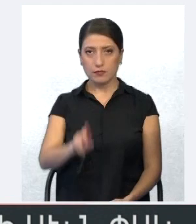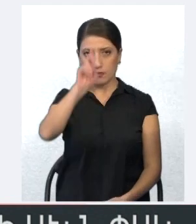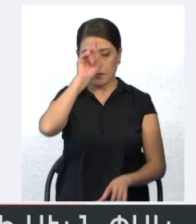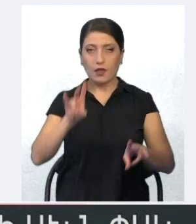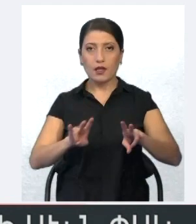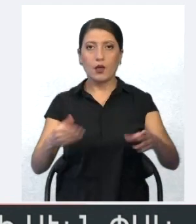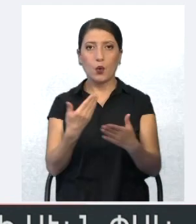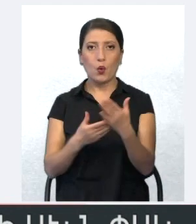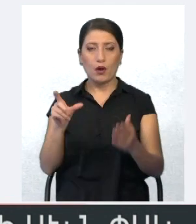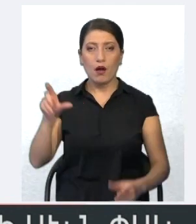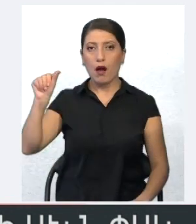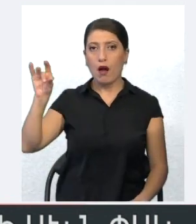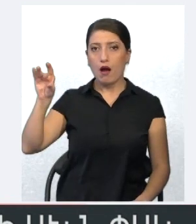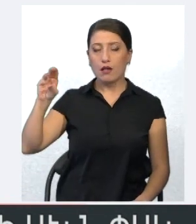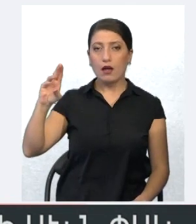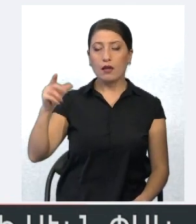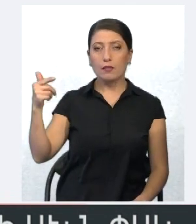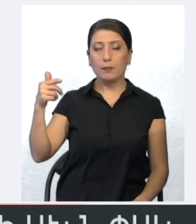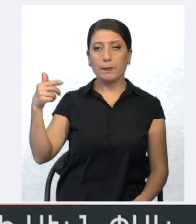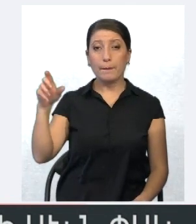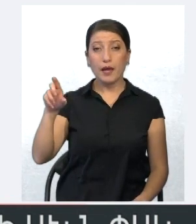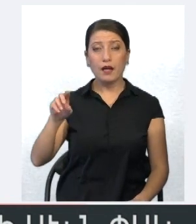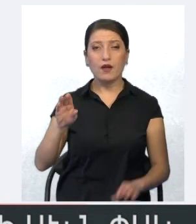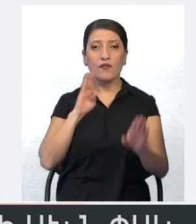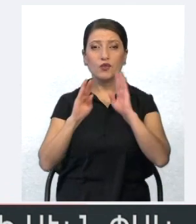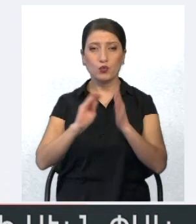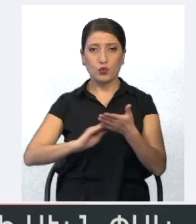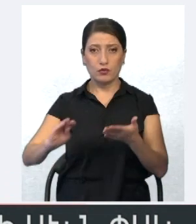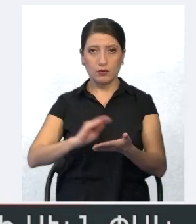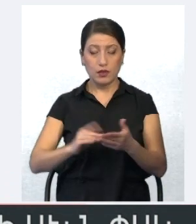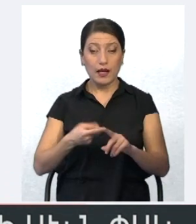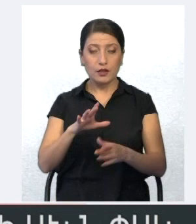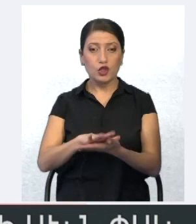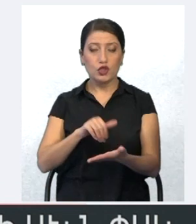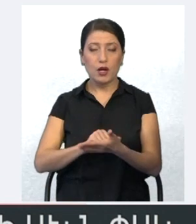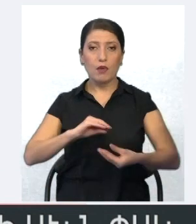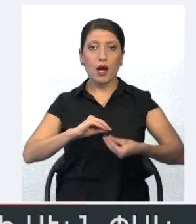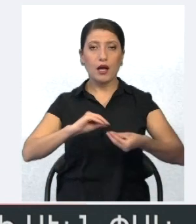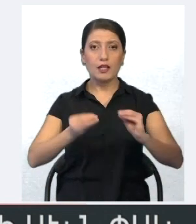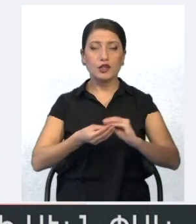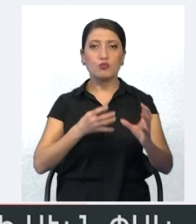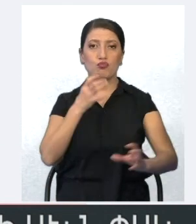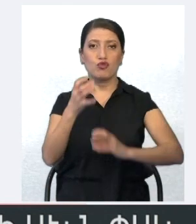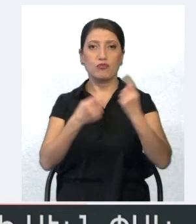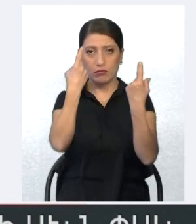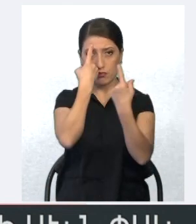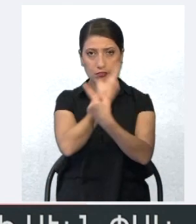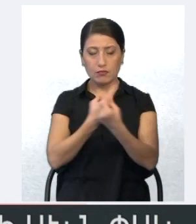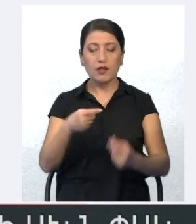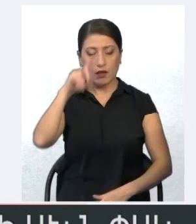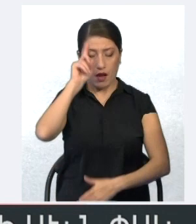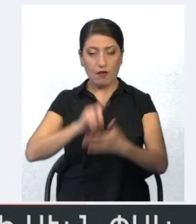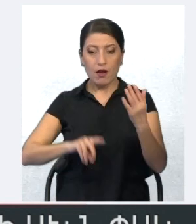Պետնախարարի խորհրդական Արտակ Բեգլարյանն է Facebook-յան իր էջում գրել, որ սա արդեն նշանակում է խնդրի միջազգայնացում։ Նա հույս է հայտնել, որ ՄԱԿ-ը